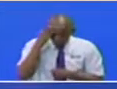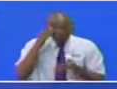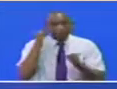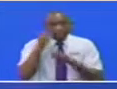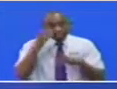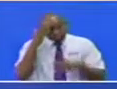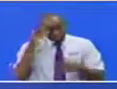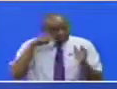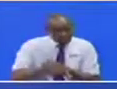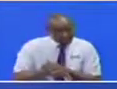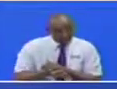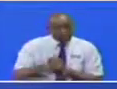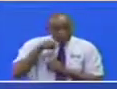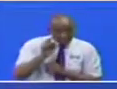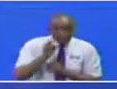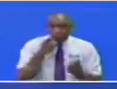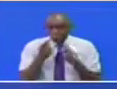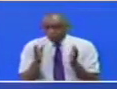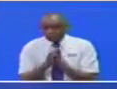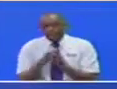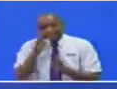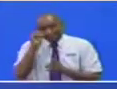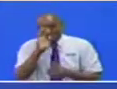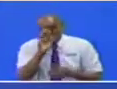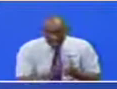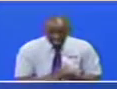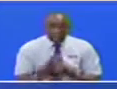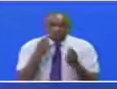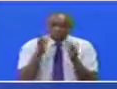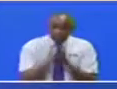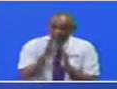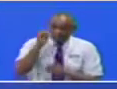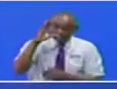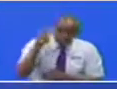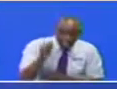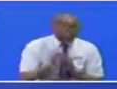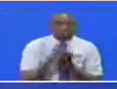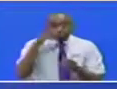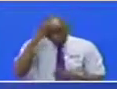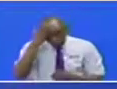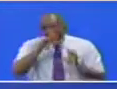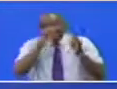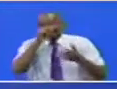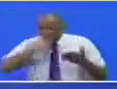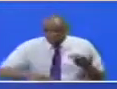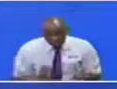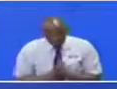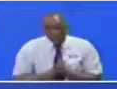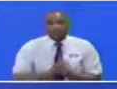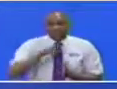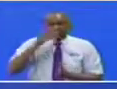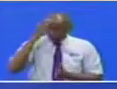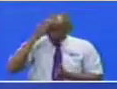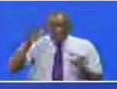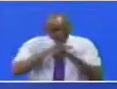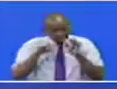siasa iko, unakuwa unazungumza na MP wako, unazungumza na MCA, unajua budget ni nini huku, unakuwa